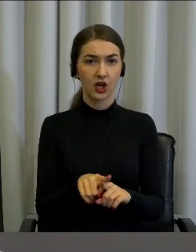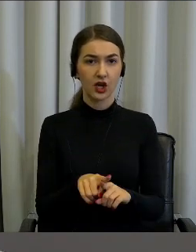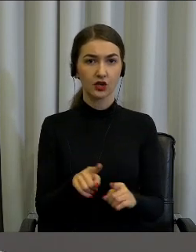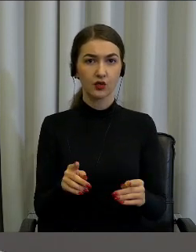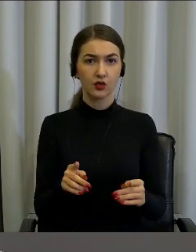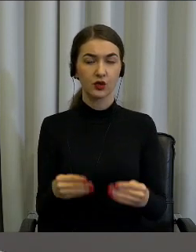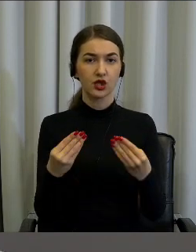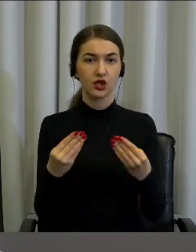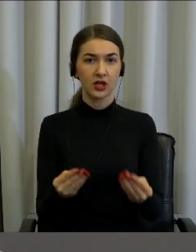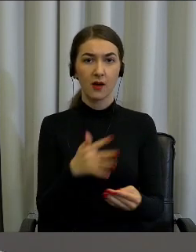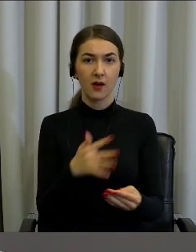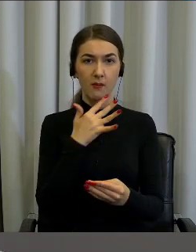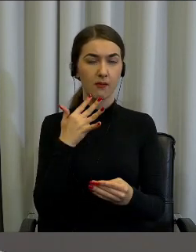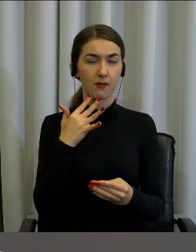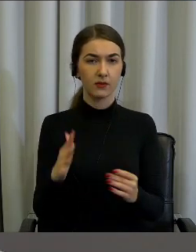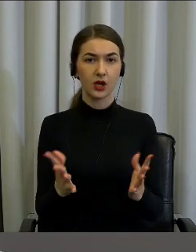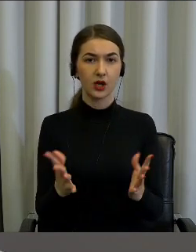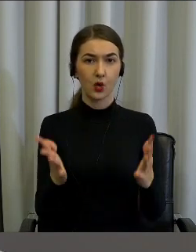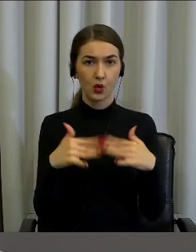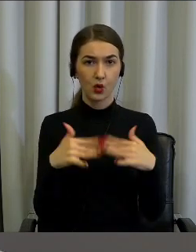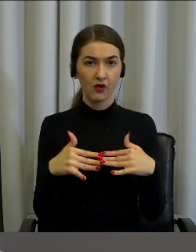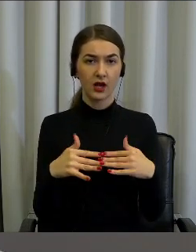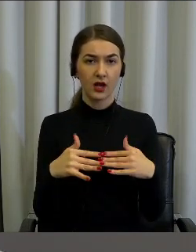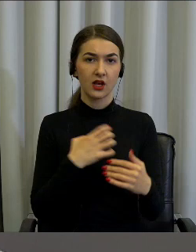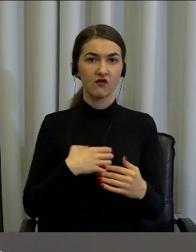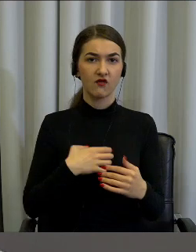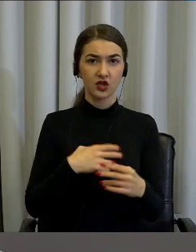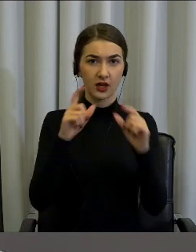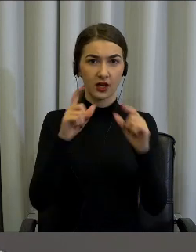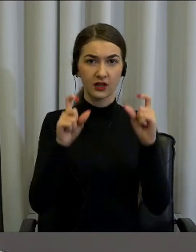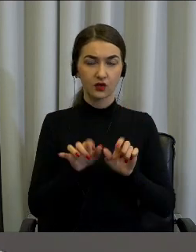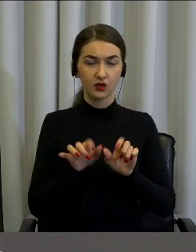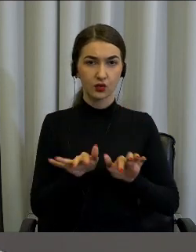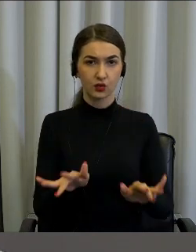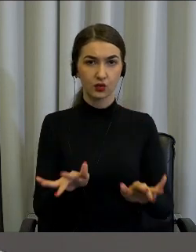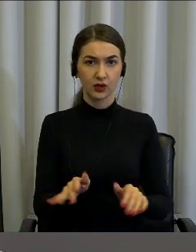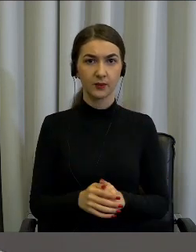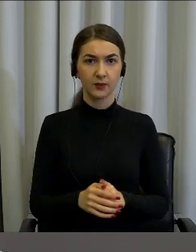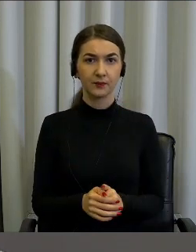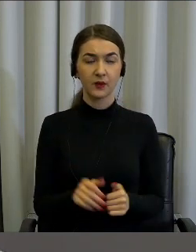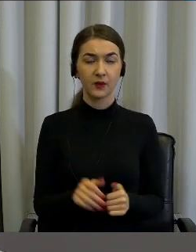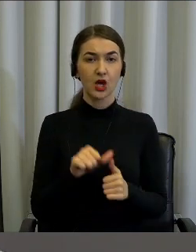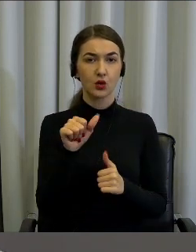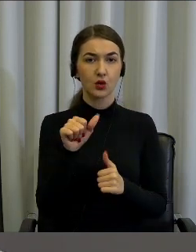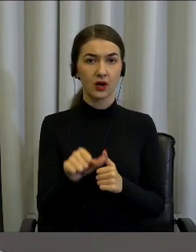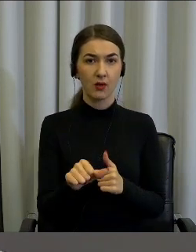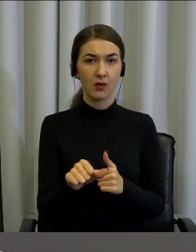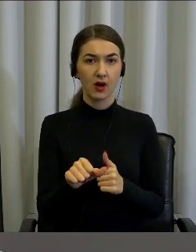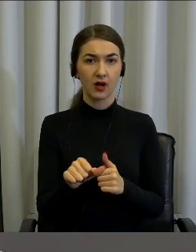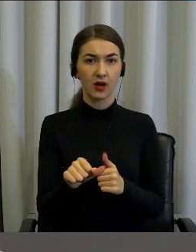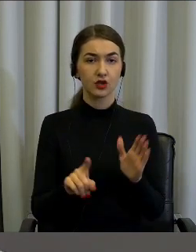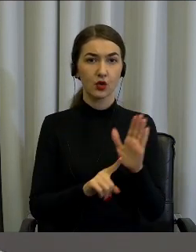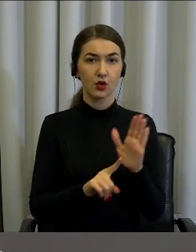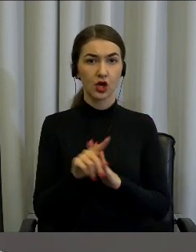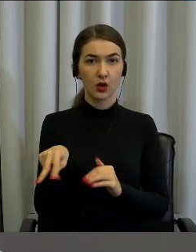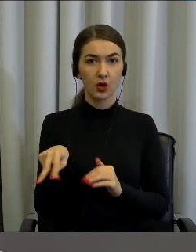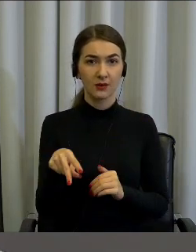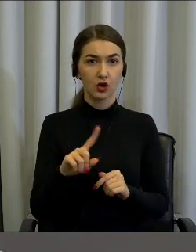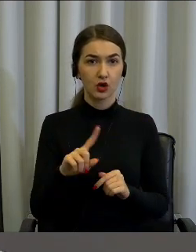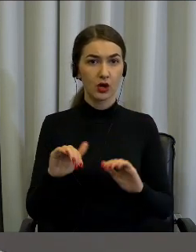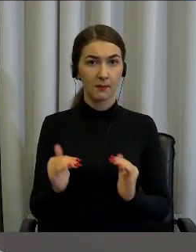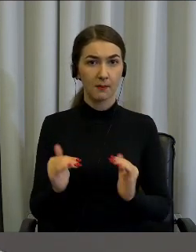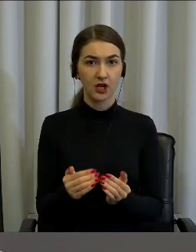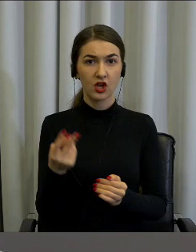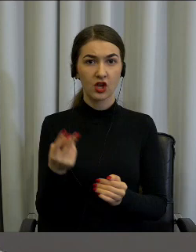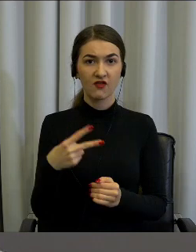масштабні руйнування критичної важливої цивільної інфраструктури зокрема з початку липня щонайменше